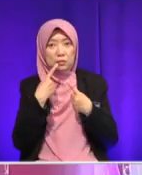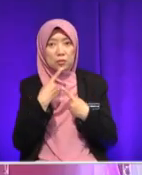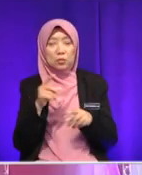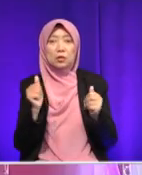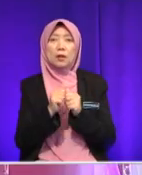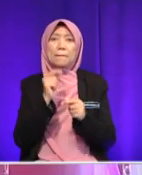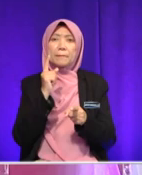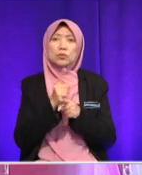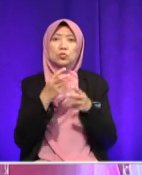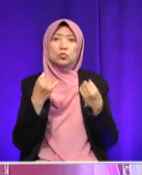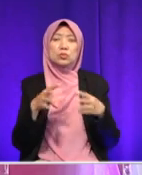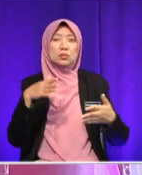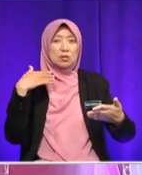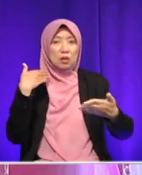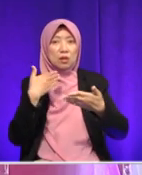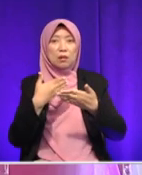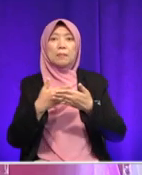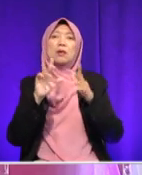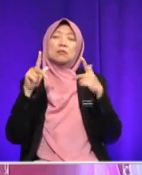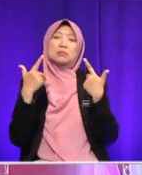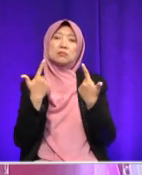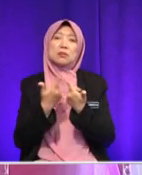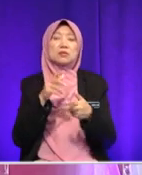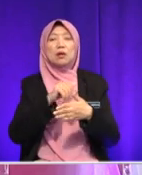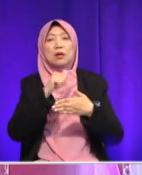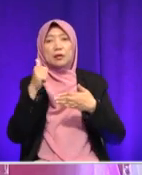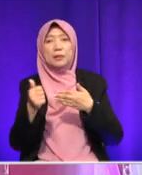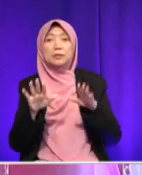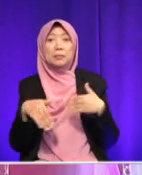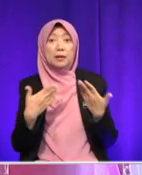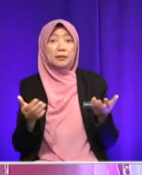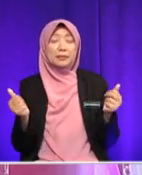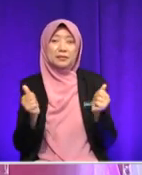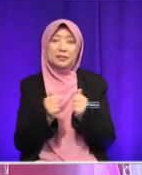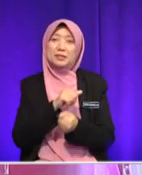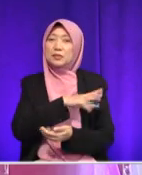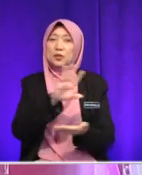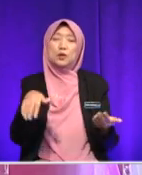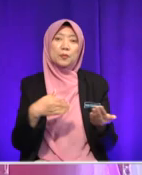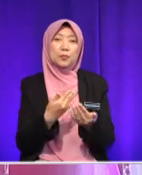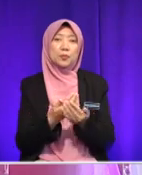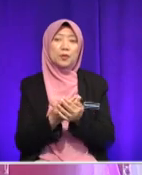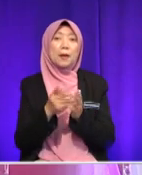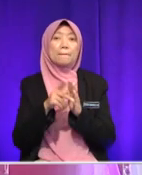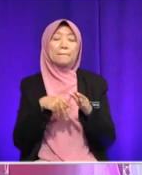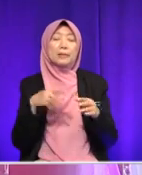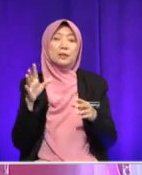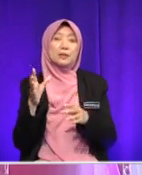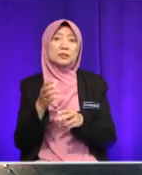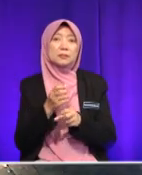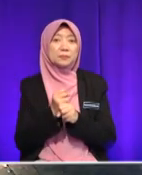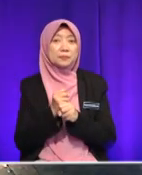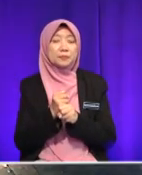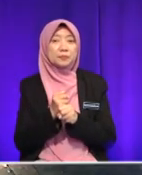kita telah pun tiba di penghujung kelas kita, cikgu. Betul. Bagaimana dengan prestasi keseluruhan murid-murid kita pada hari ini? Okey,